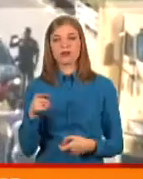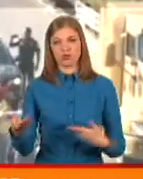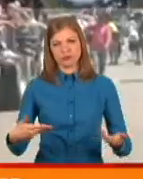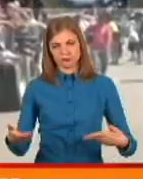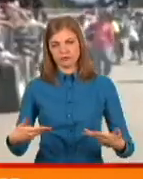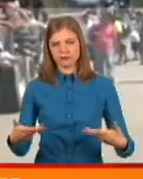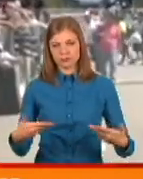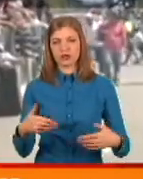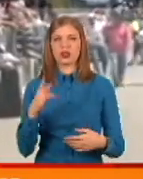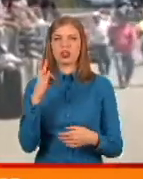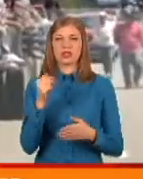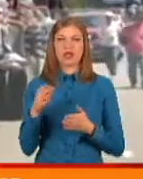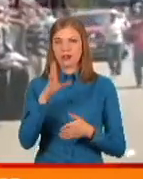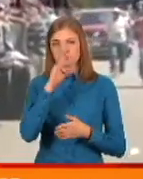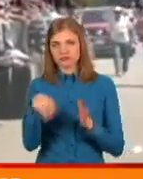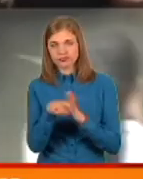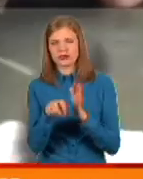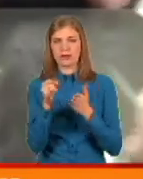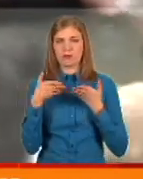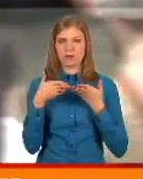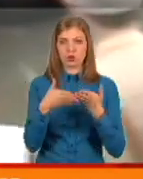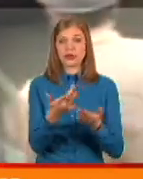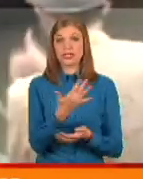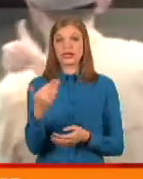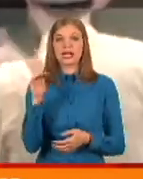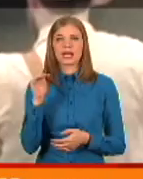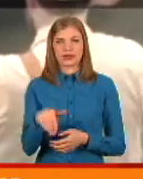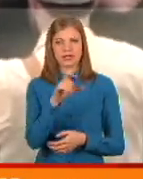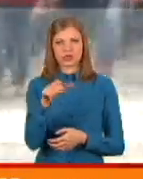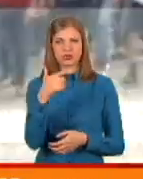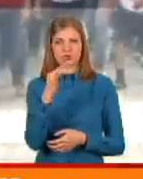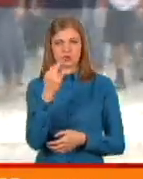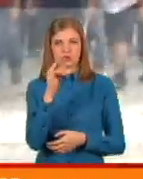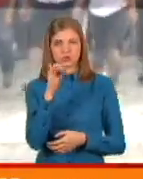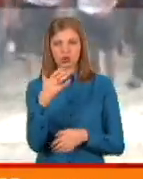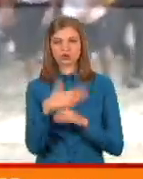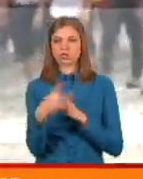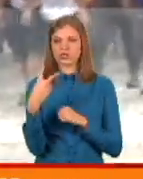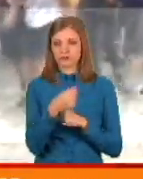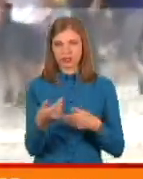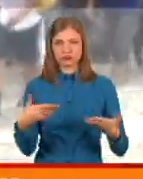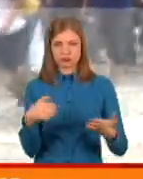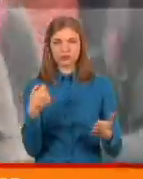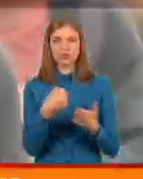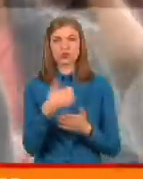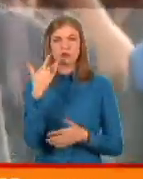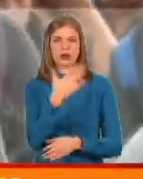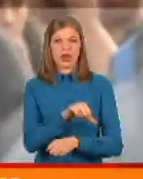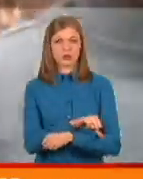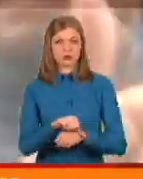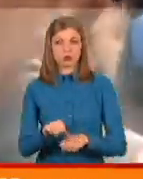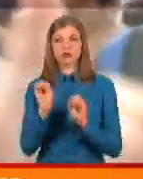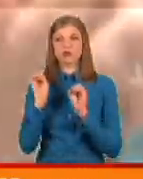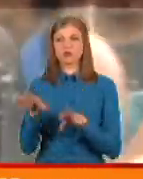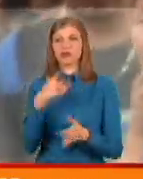йдуть пішки, їдуть на попутках та пливуть на плотах. Кілька тисяч гондурасців уже другий тиждень прямують до американського кордону.